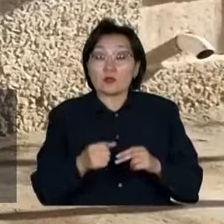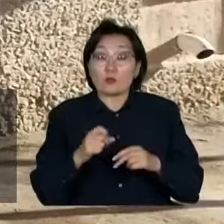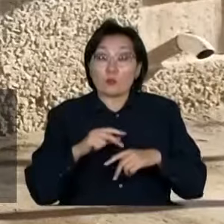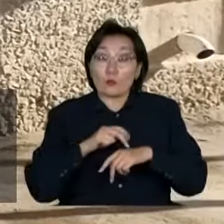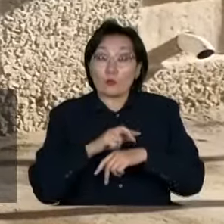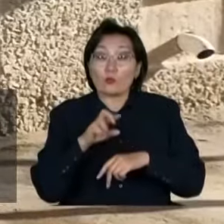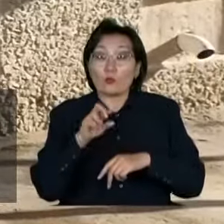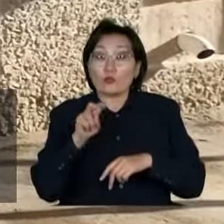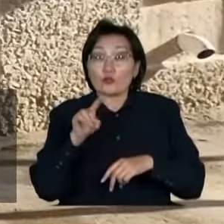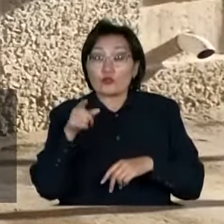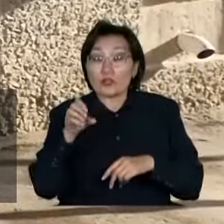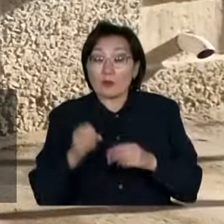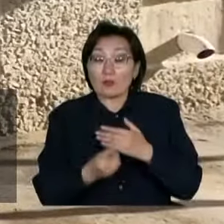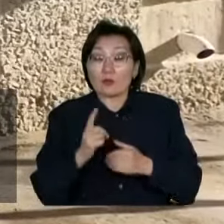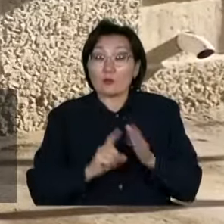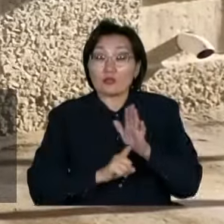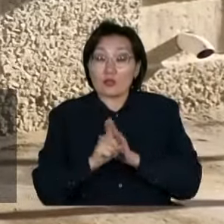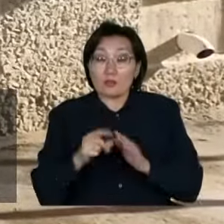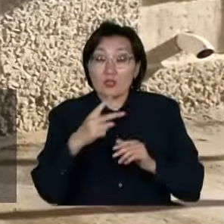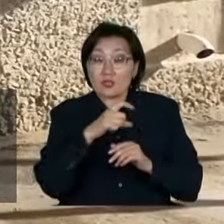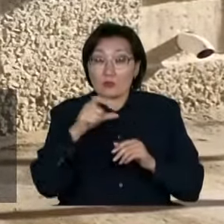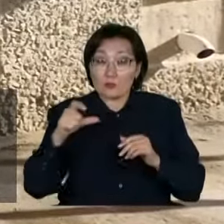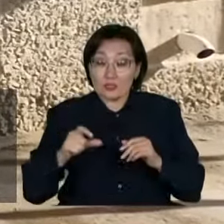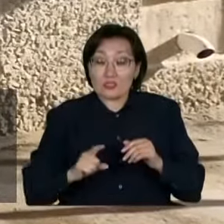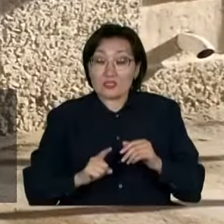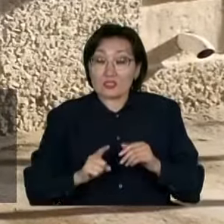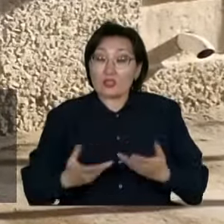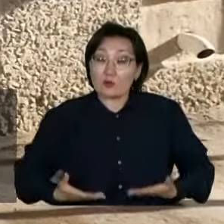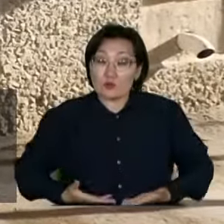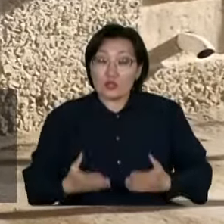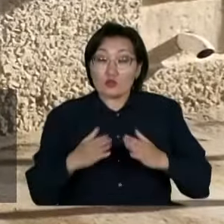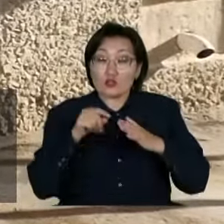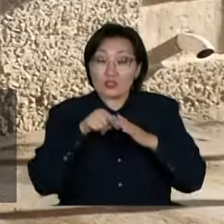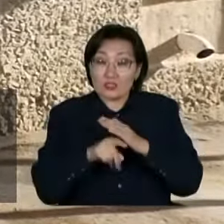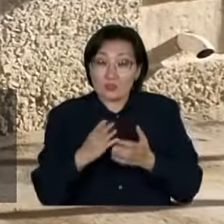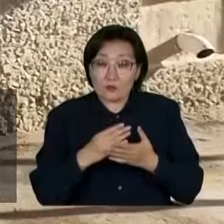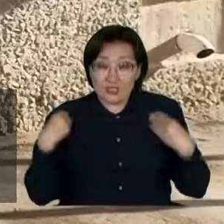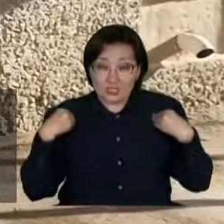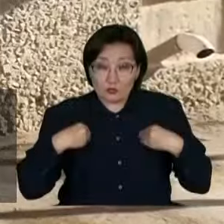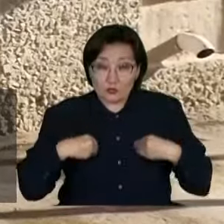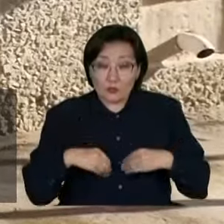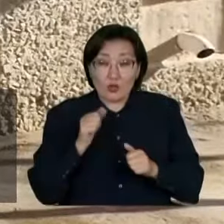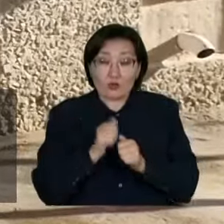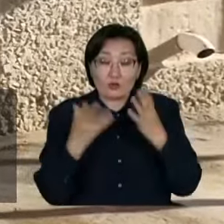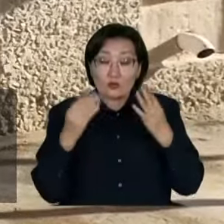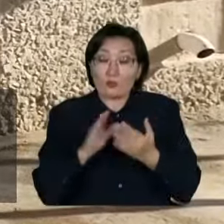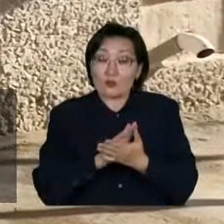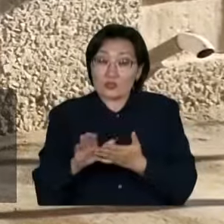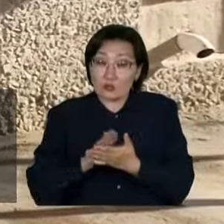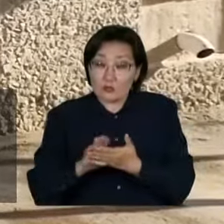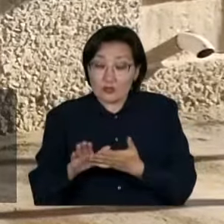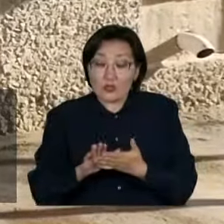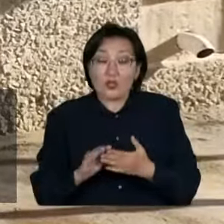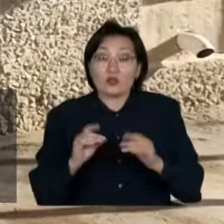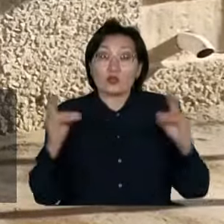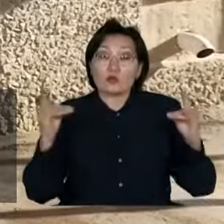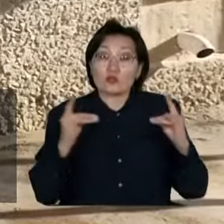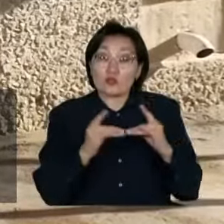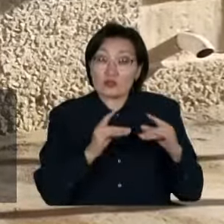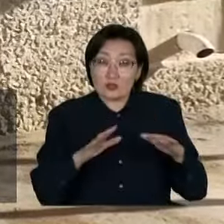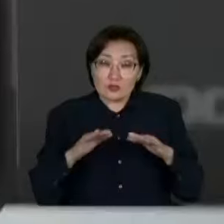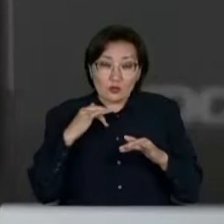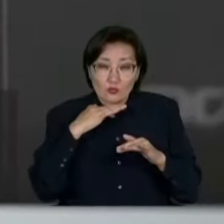пайда бола бастады. Мен өзім екінші қабатта тұрам, паразиттер үйдің ішінде де жүр. Киім кешектерімізді күнде жуамыз. Сорақысы сол төсек орындарында